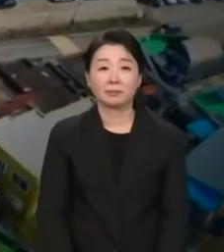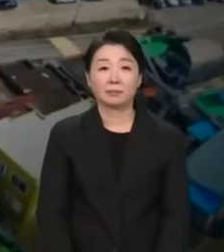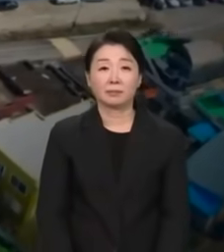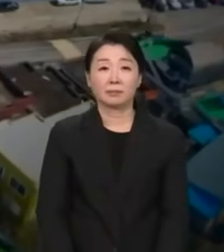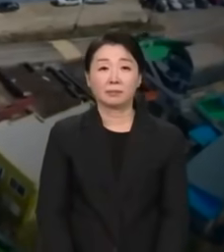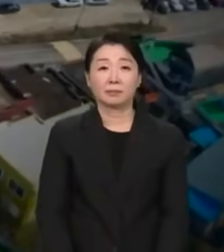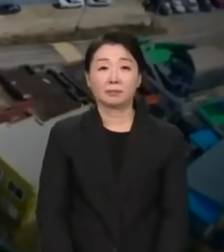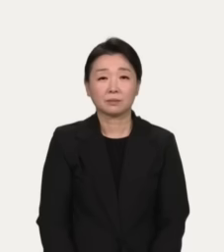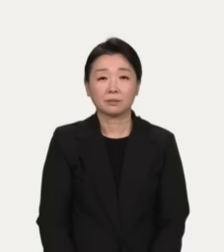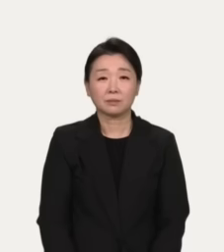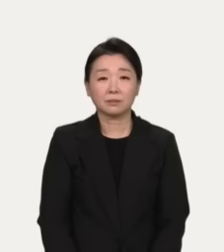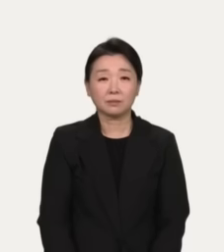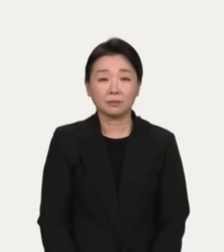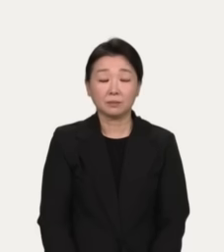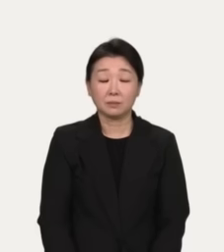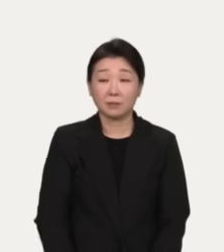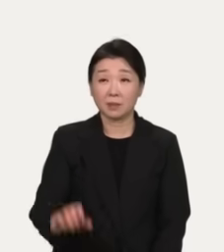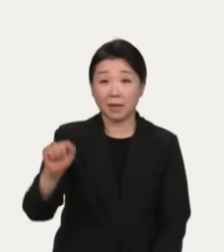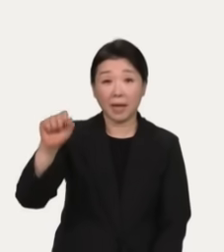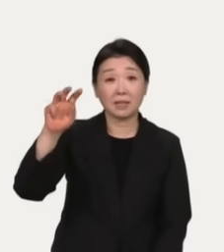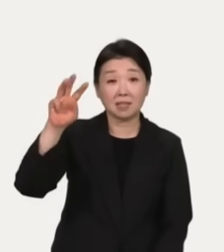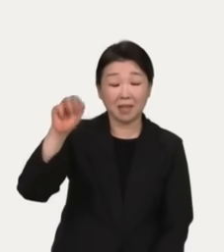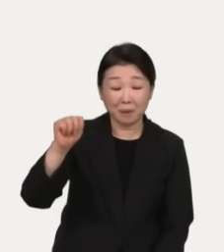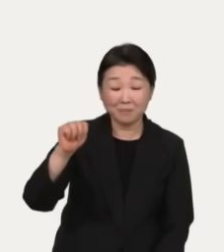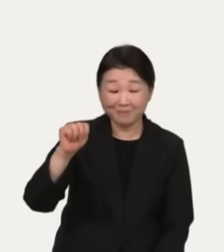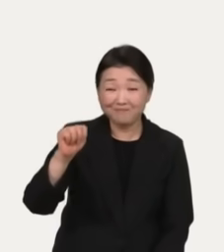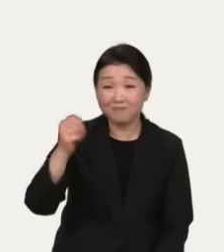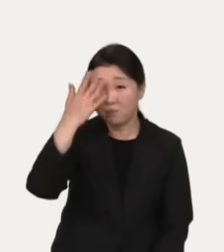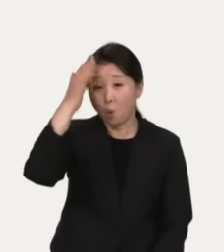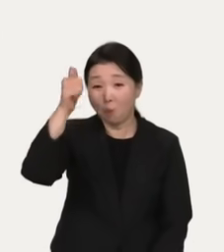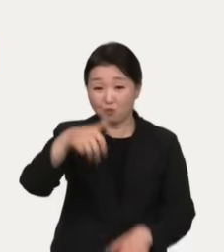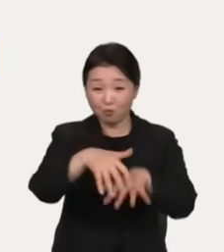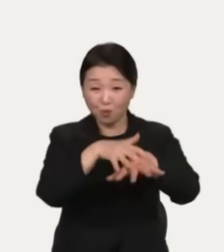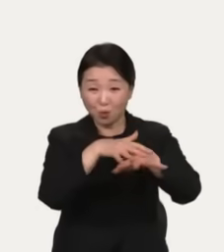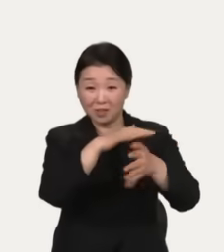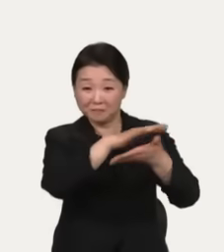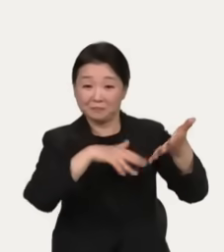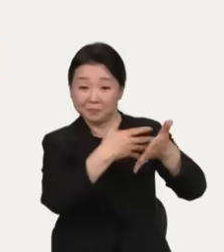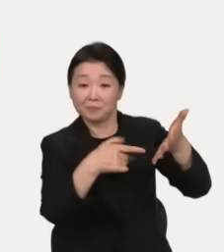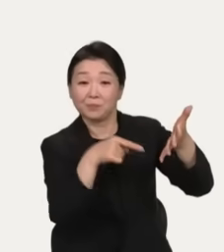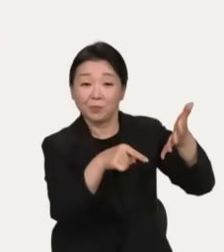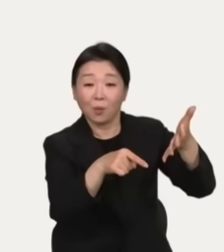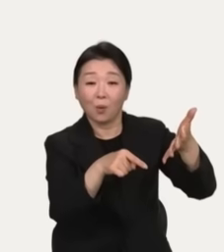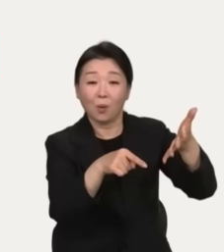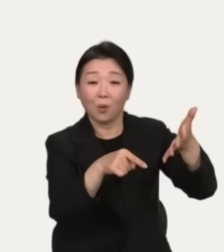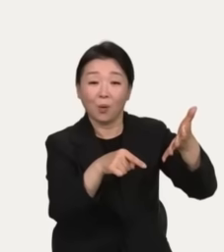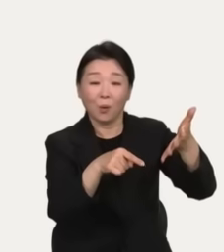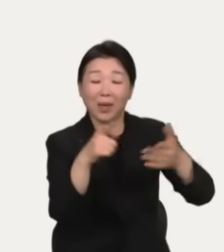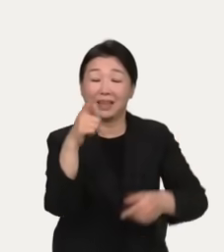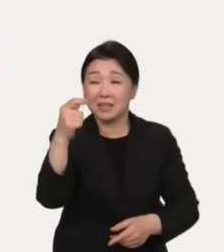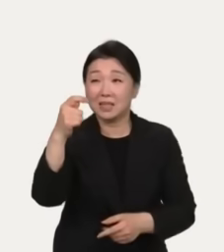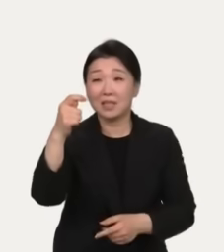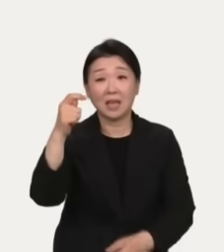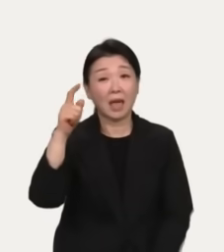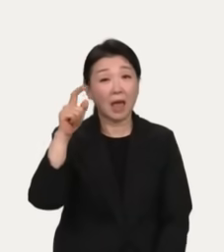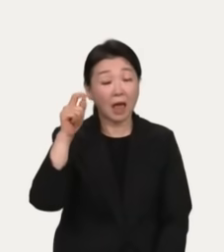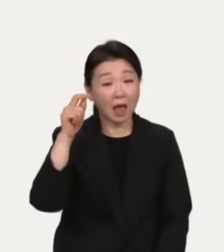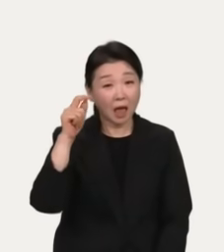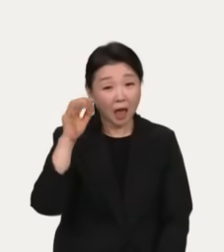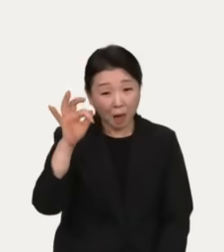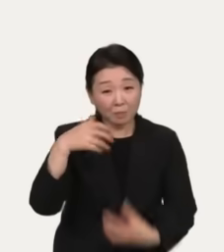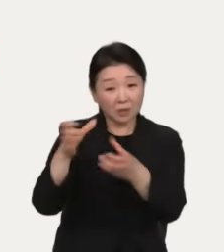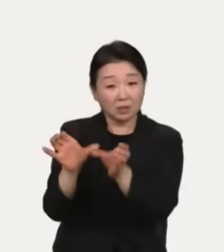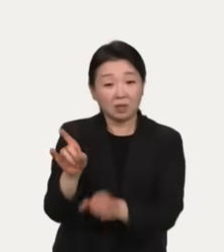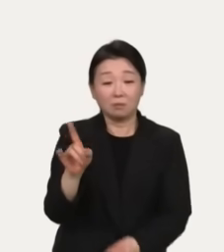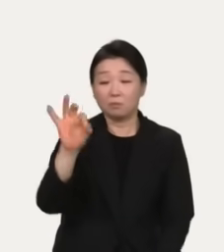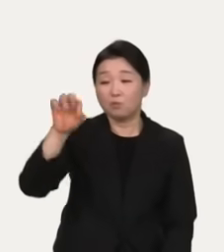박준호입니다. SM그룹 본부 조직도입니다. 건설 부문 산하에 천안성정 TFT라는 팀이 있습니다.